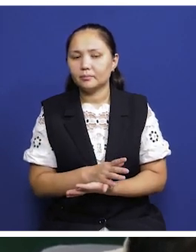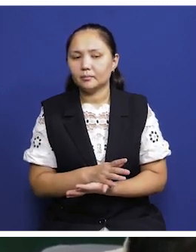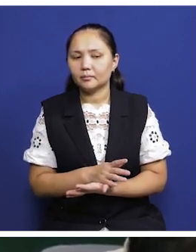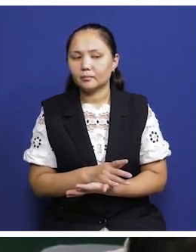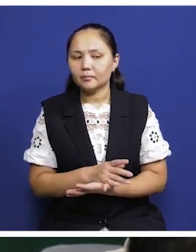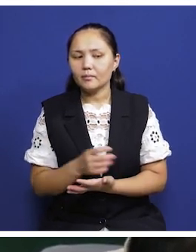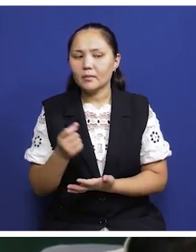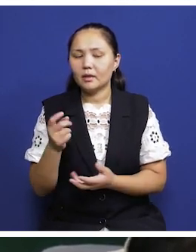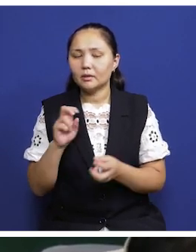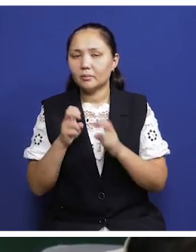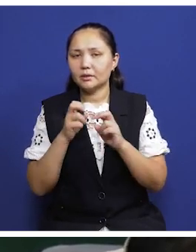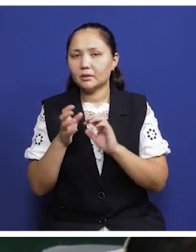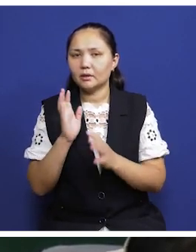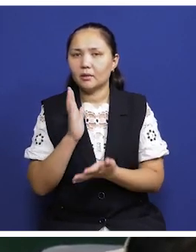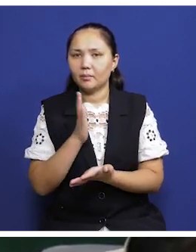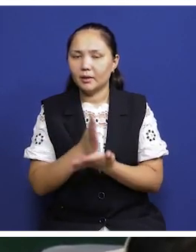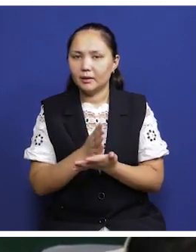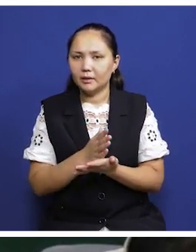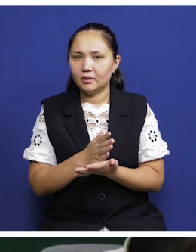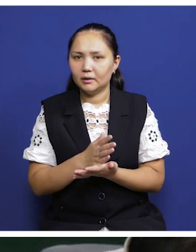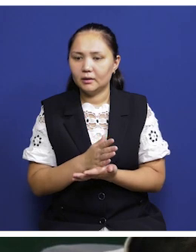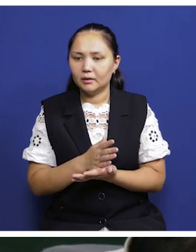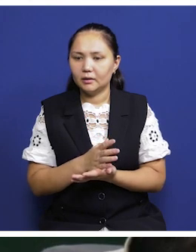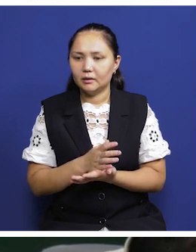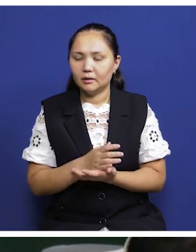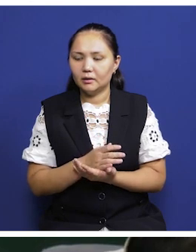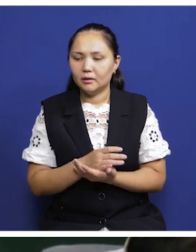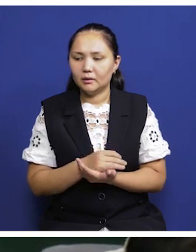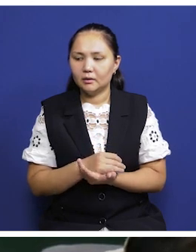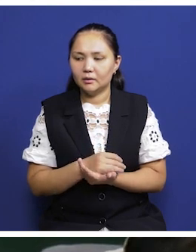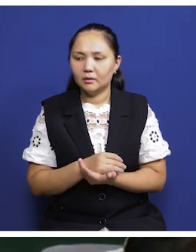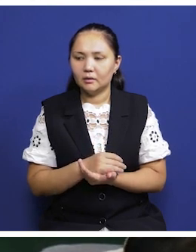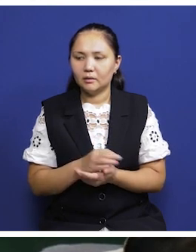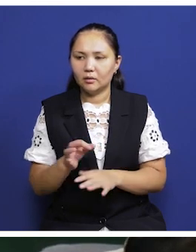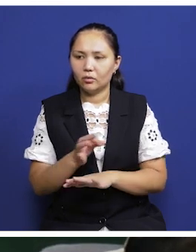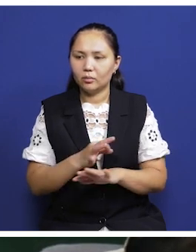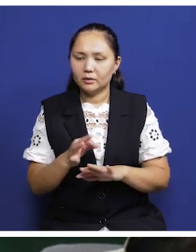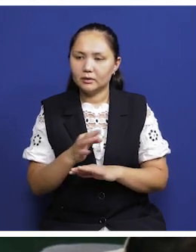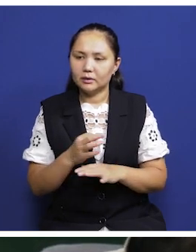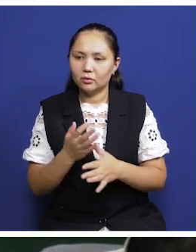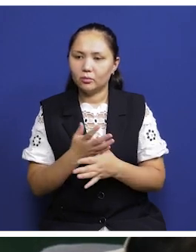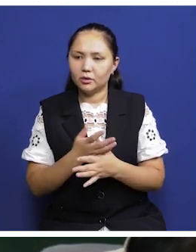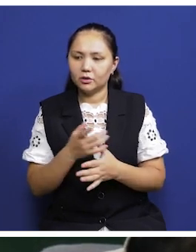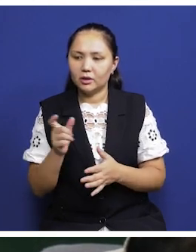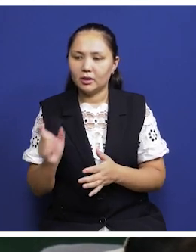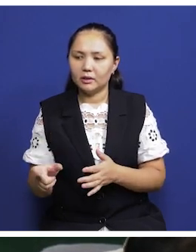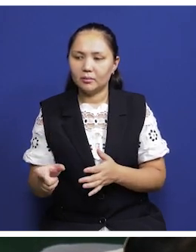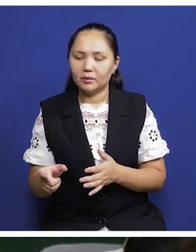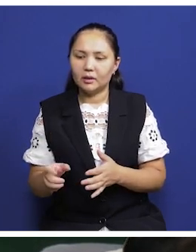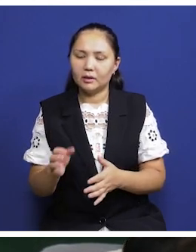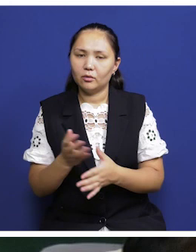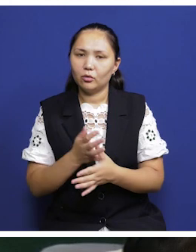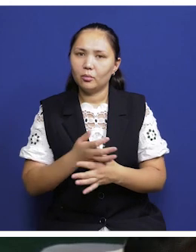Алдымызда кішкентай проблемалар болған негізінде, ауыл әкімі аппараты, ауданның орынбасарлары жақсы бізге қызмет